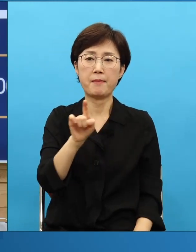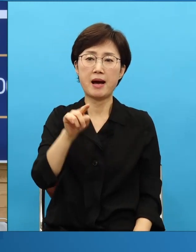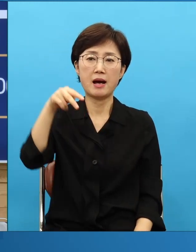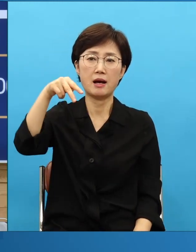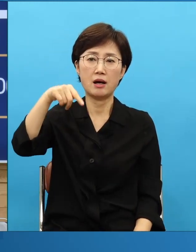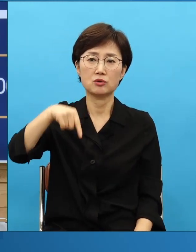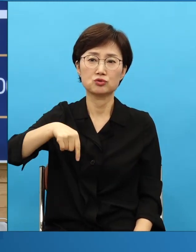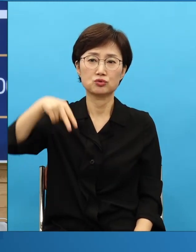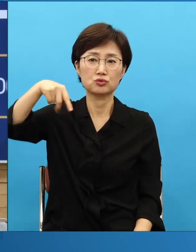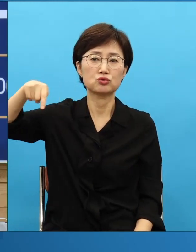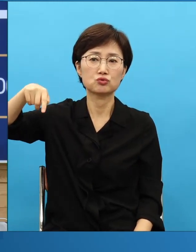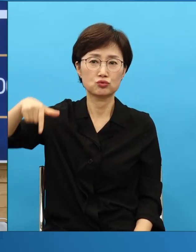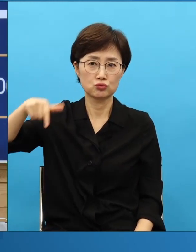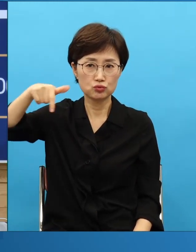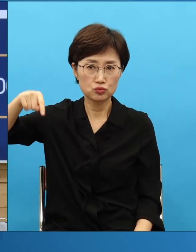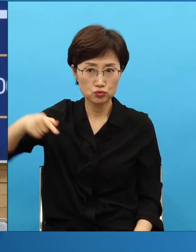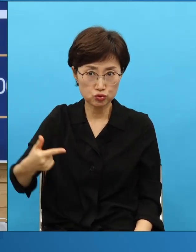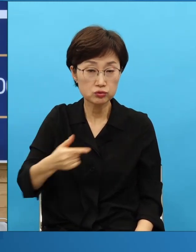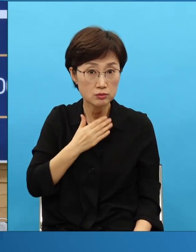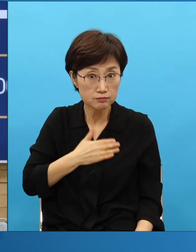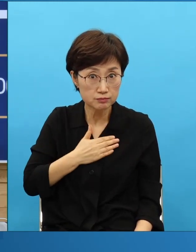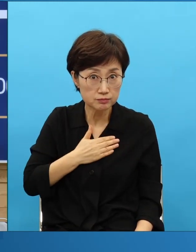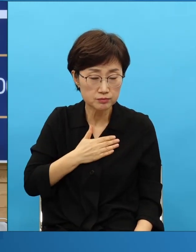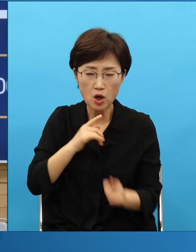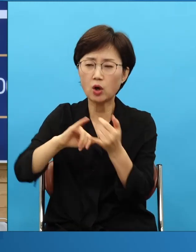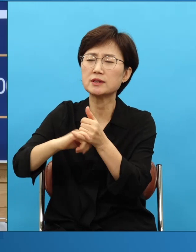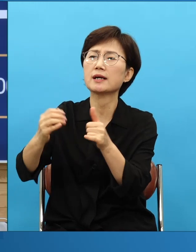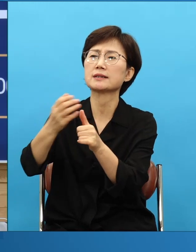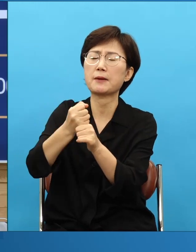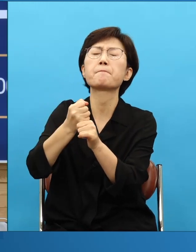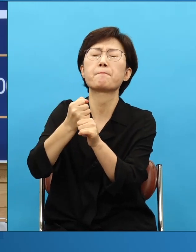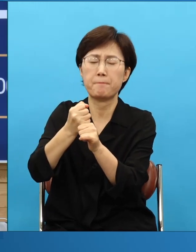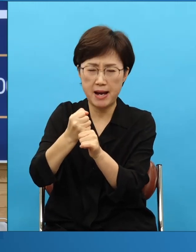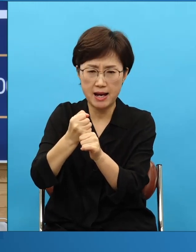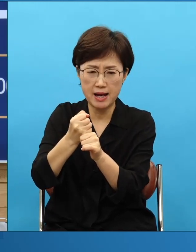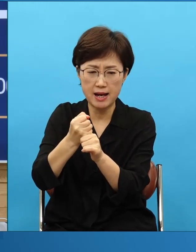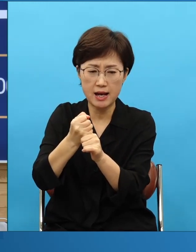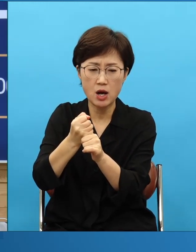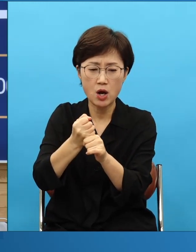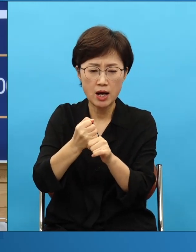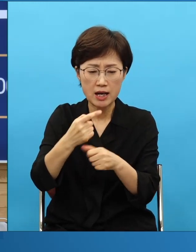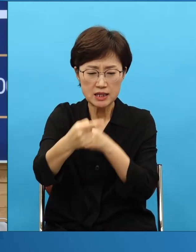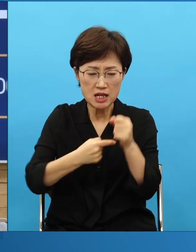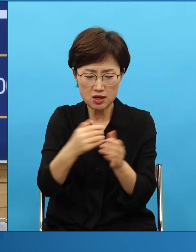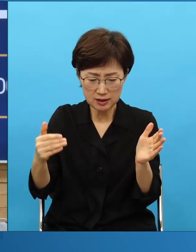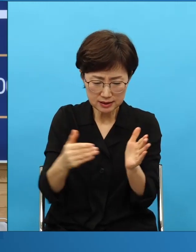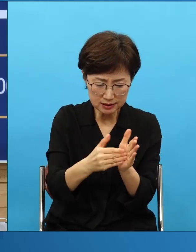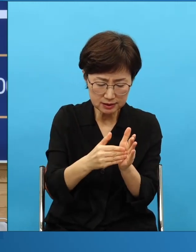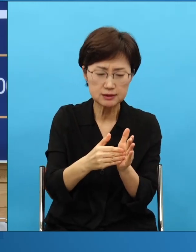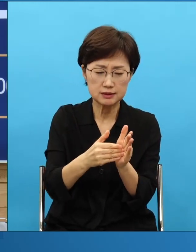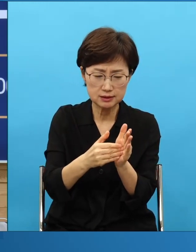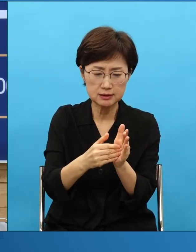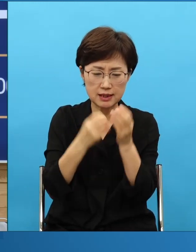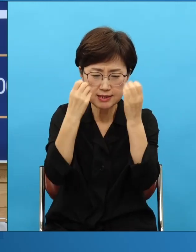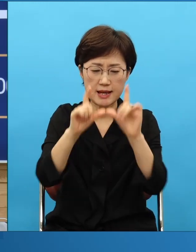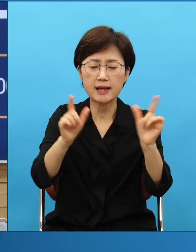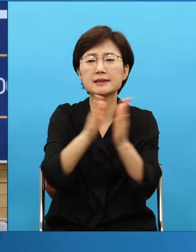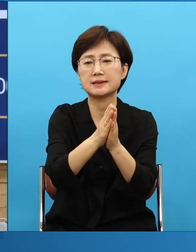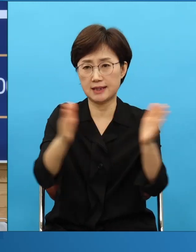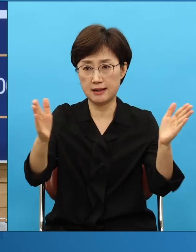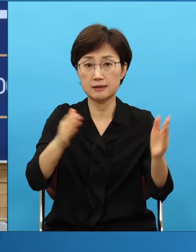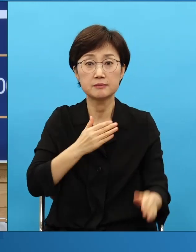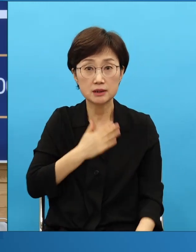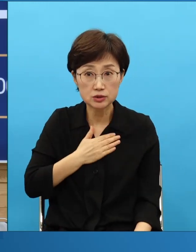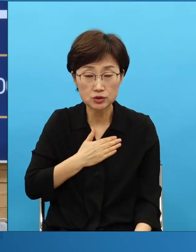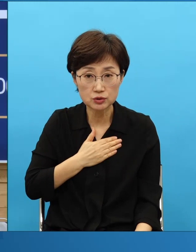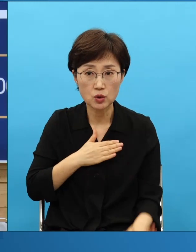시작해야 돼요. Holding on to the covenant, we must come to the end of this year and then also start anew. 시작하는 메시지는 오늘 저녁에 보겠습니다. We'll